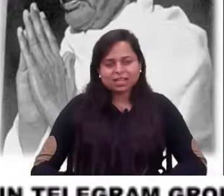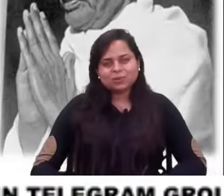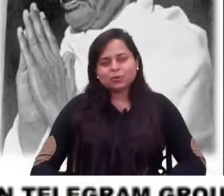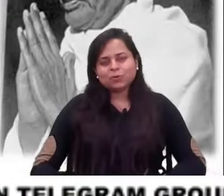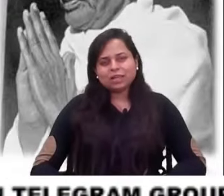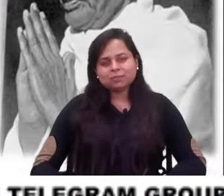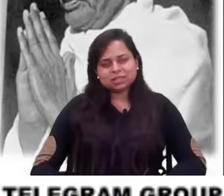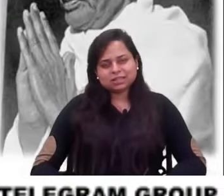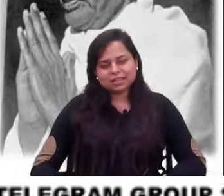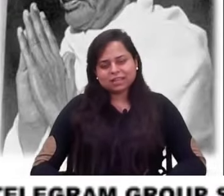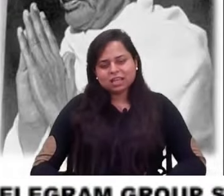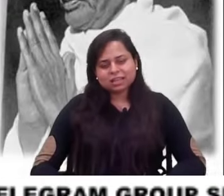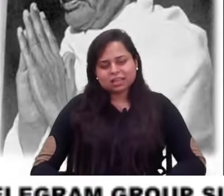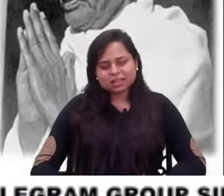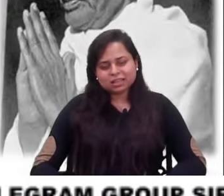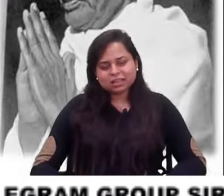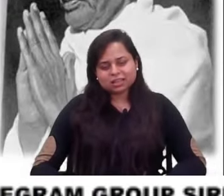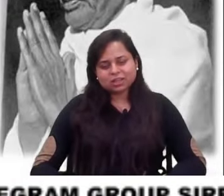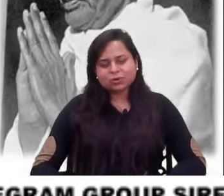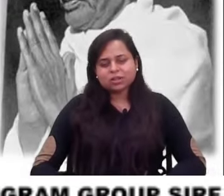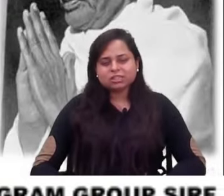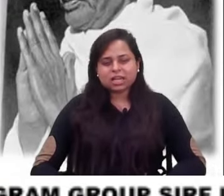दोनों ही